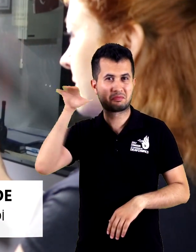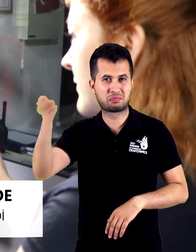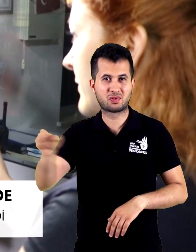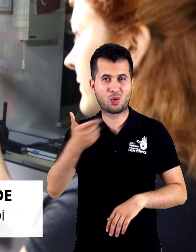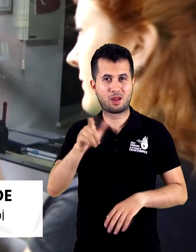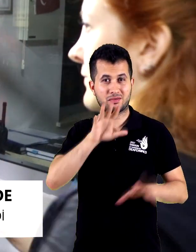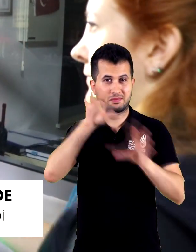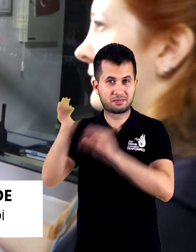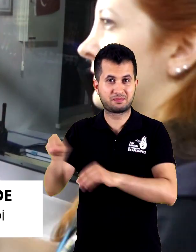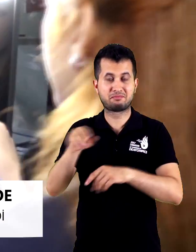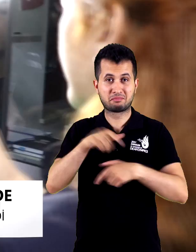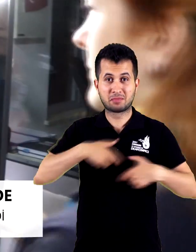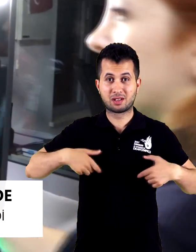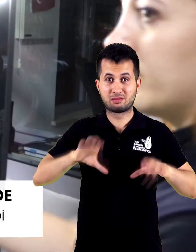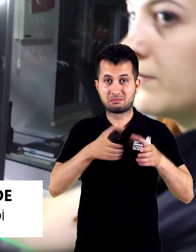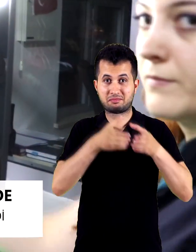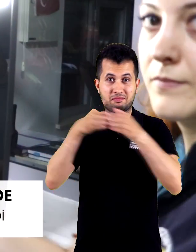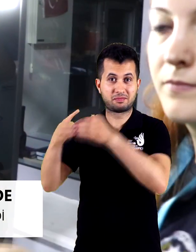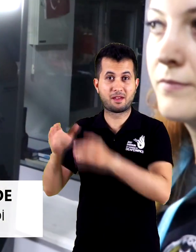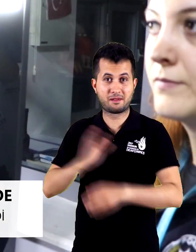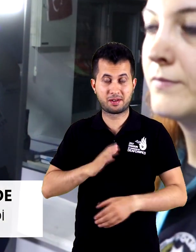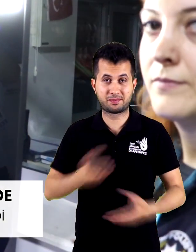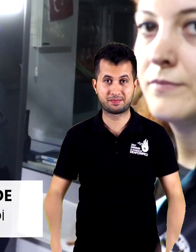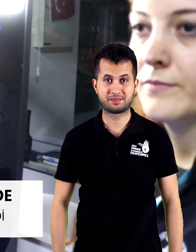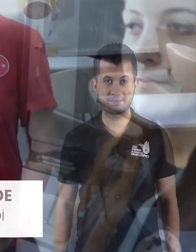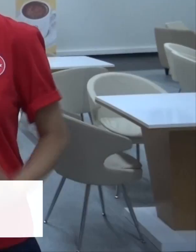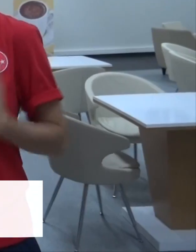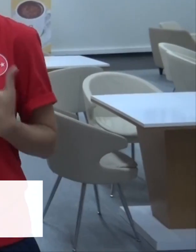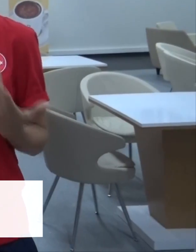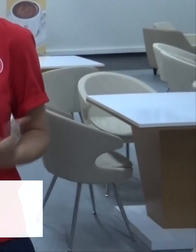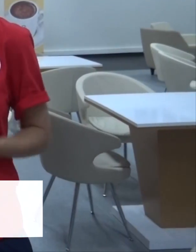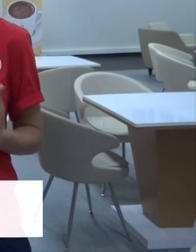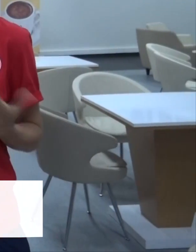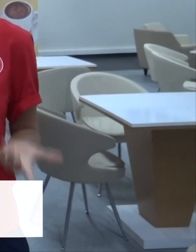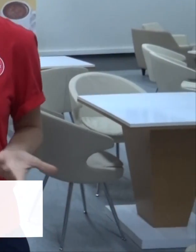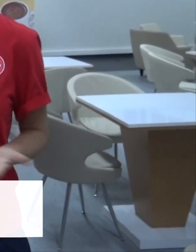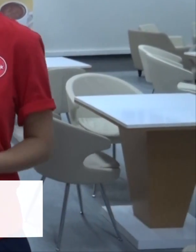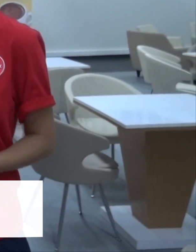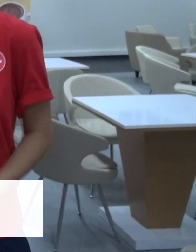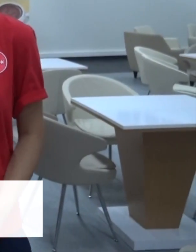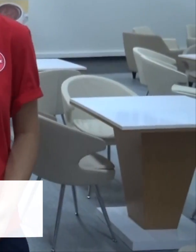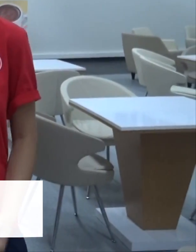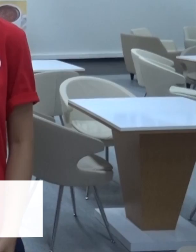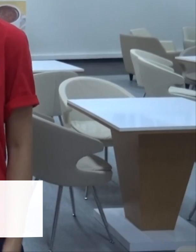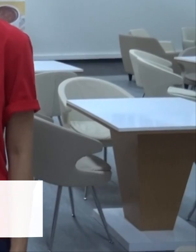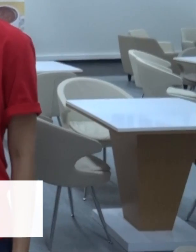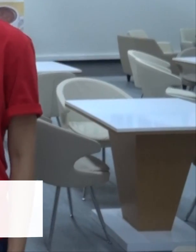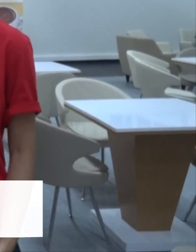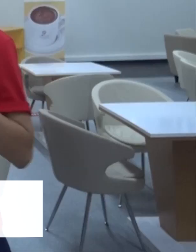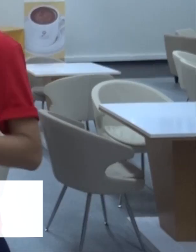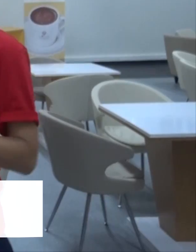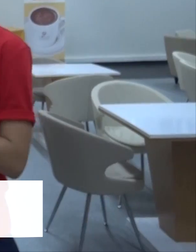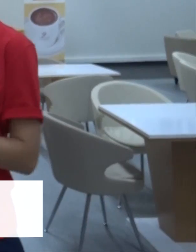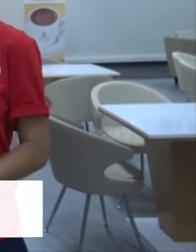İzlediğiniz Ve köye daha önce geçen millilere katıldı. Heyecanlıyız. İlk defa olimpiyatlara katılıyoruz.